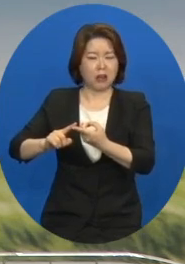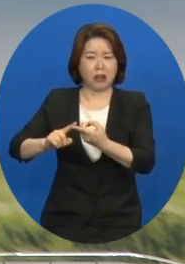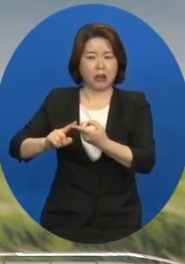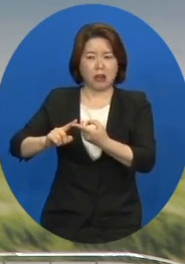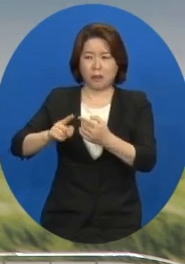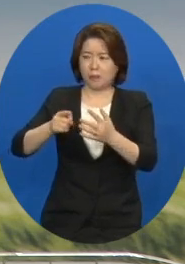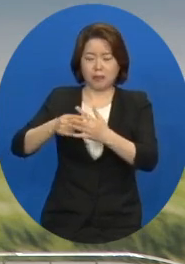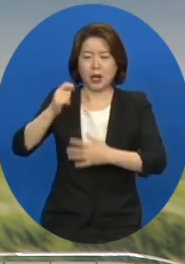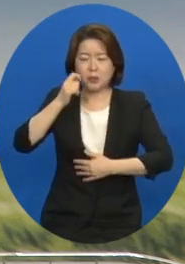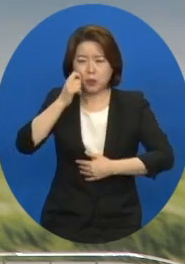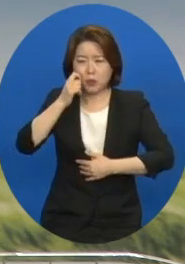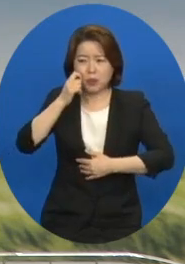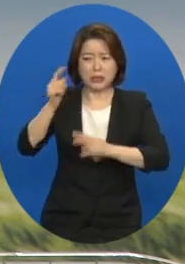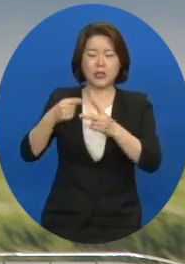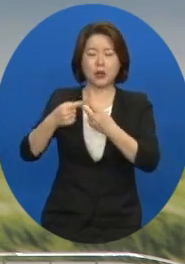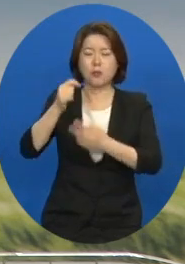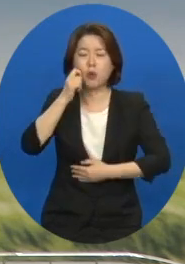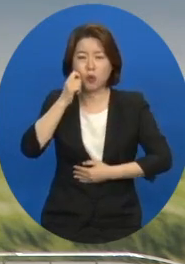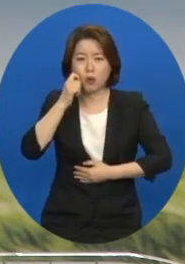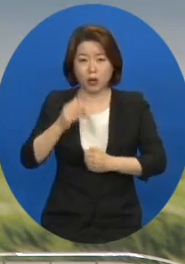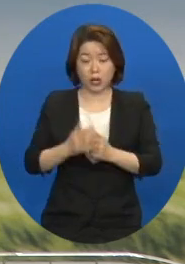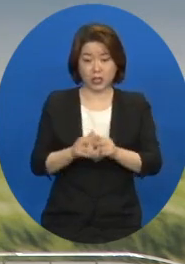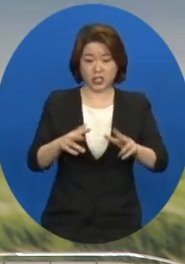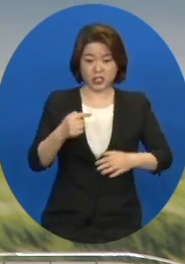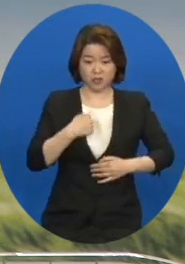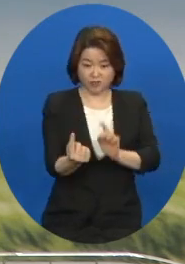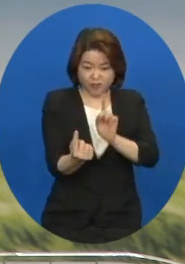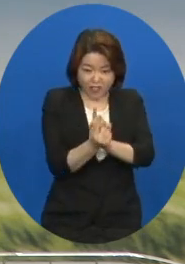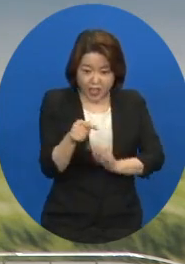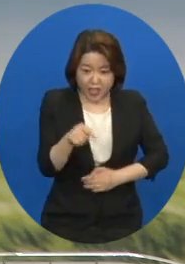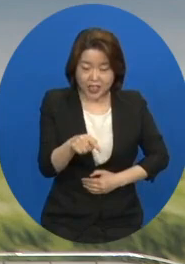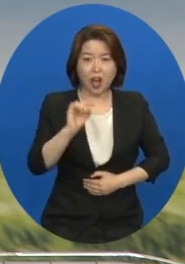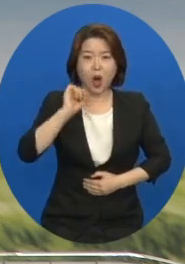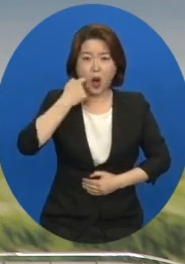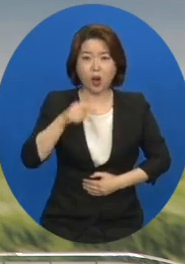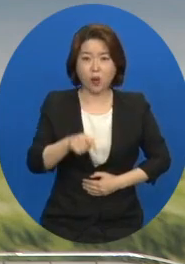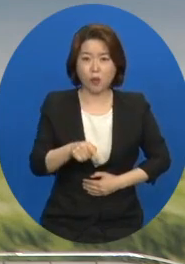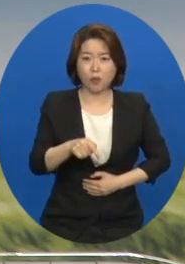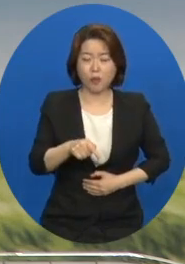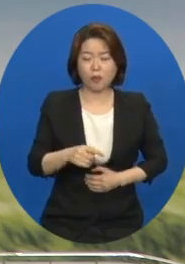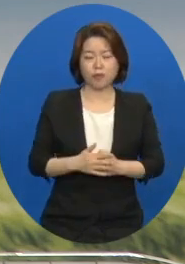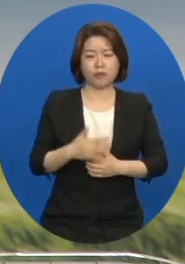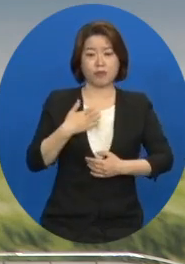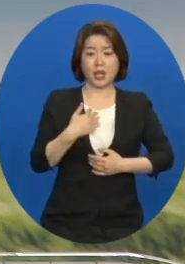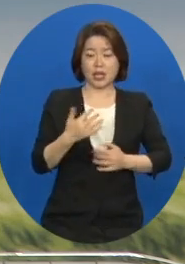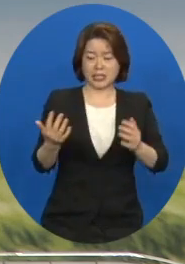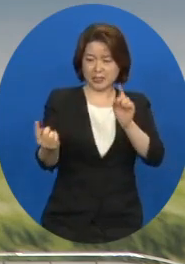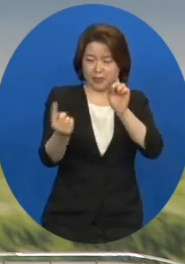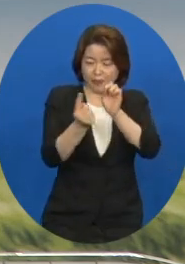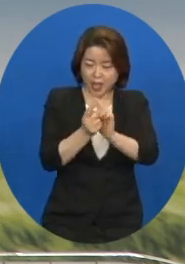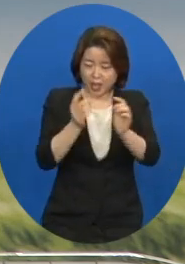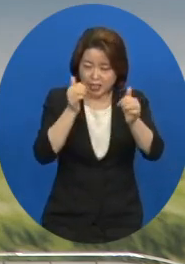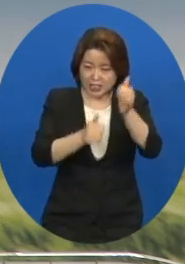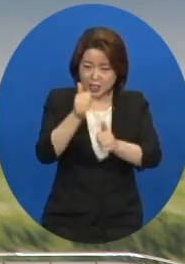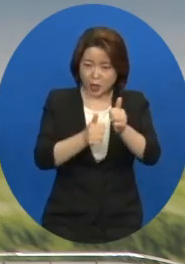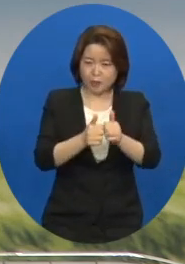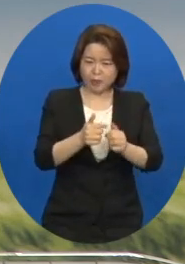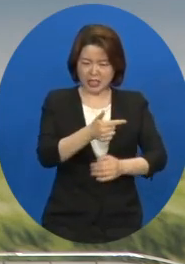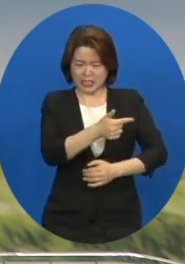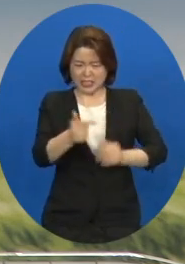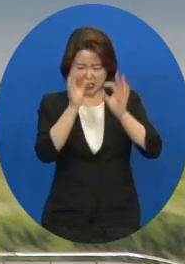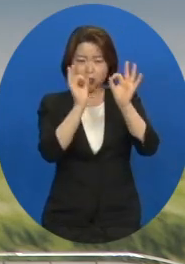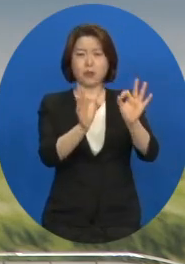안 와닿습니다. 지금 내 앞에 닥쳐있는 어려움, 지금 내가 겪고 있는 시험이 워낙 크게 느껴지니까